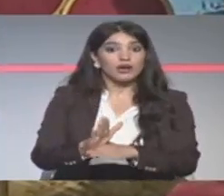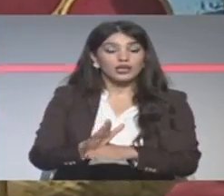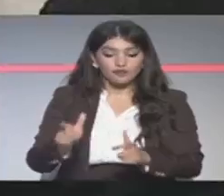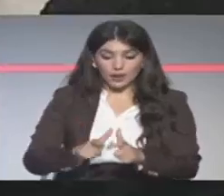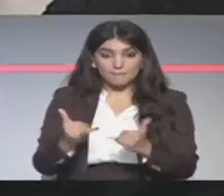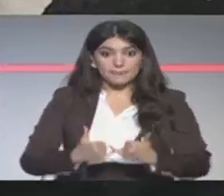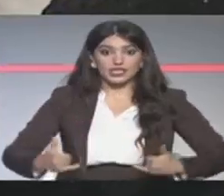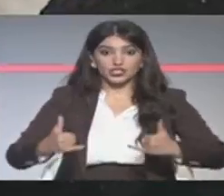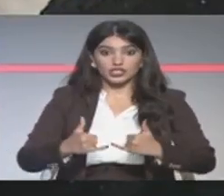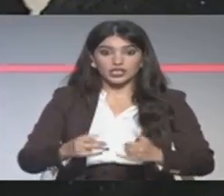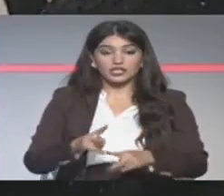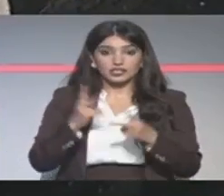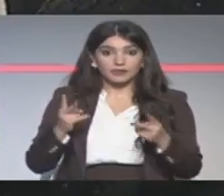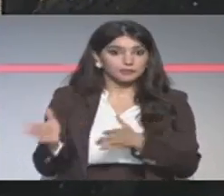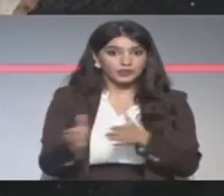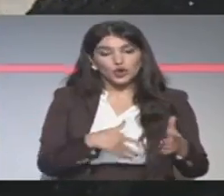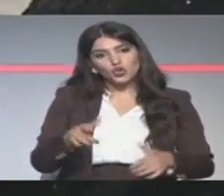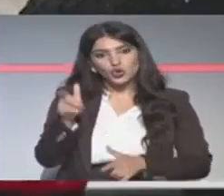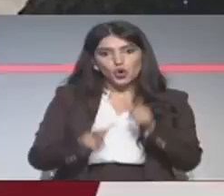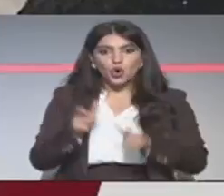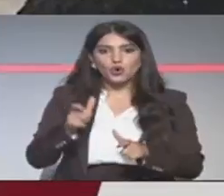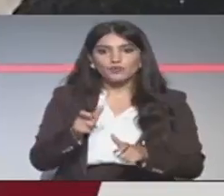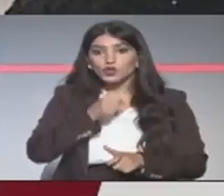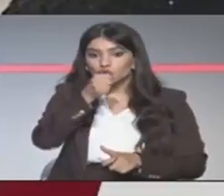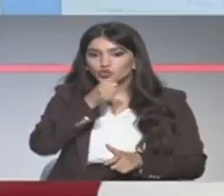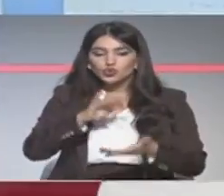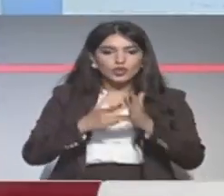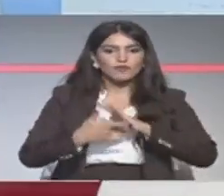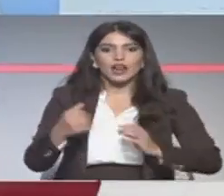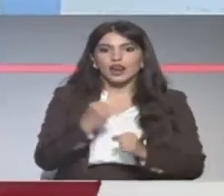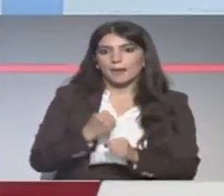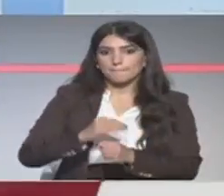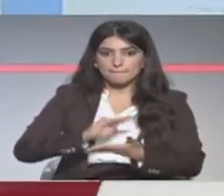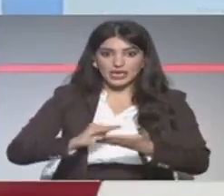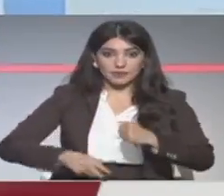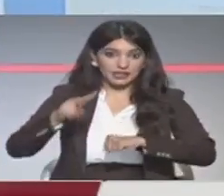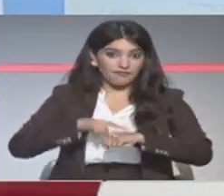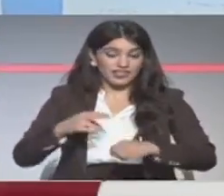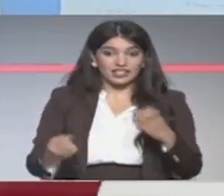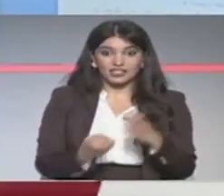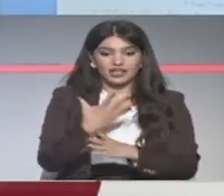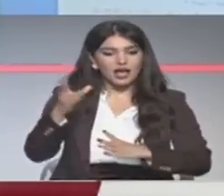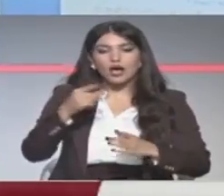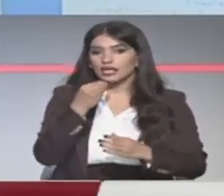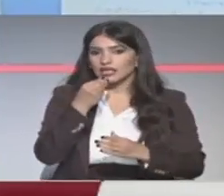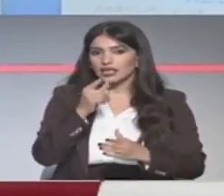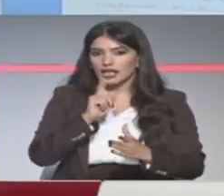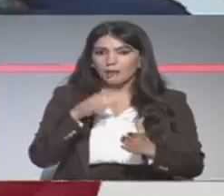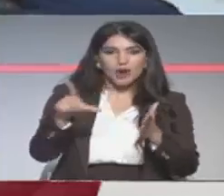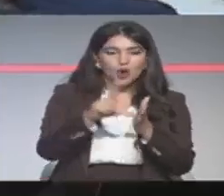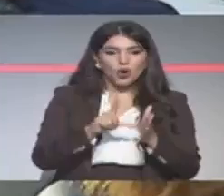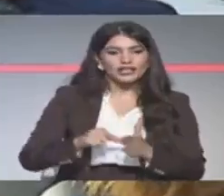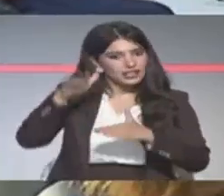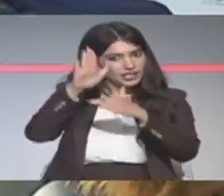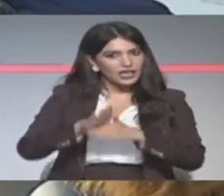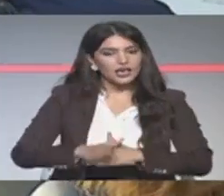مجلس الصحافه. ويامل صحفيون ان يعمل المكتب التنفيذي الجديد على سن قوانين جديده تنظم القطاع وتضمن